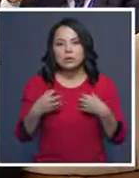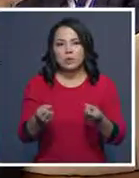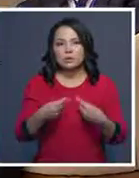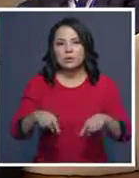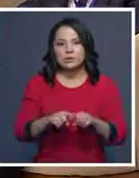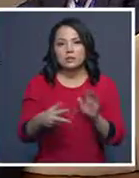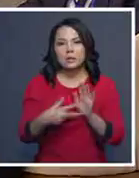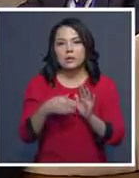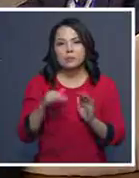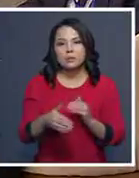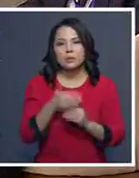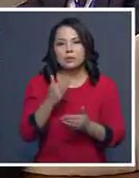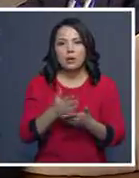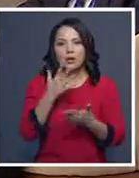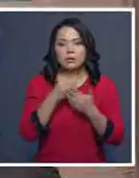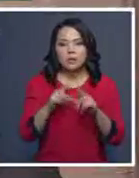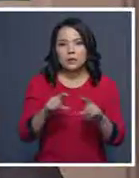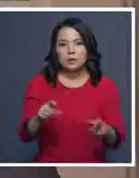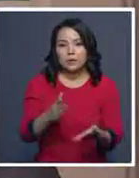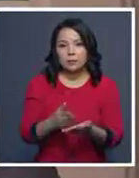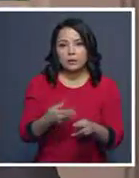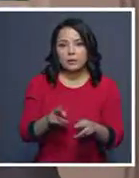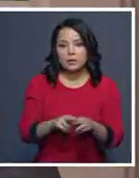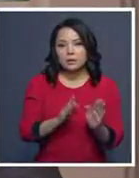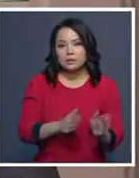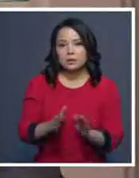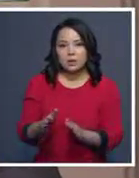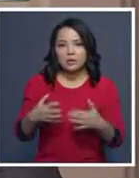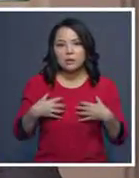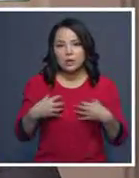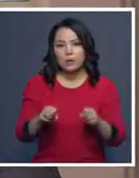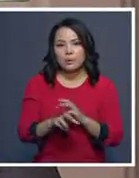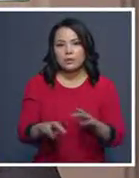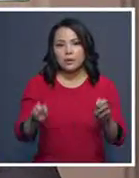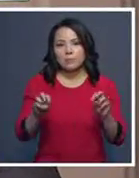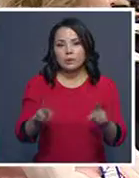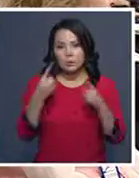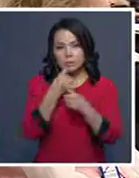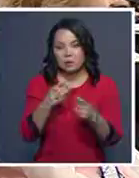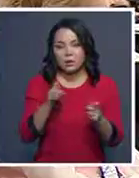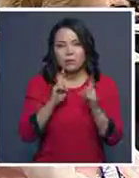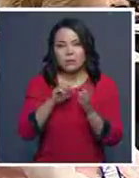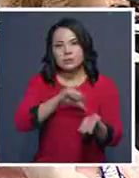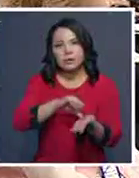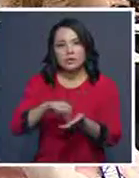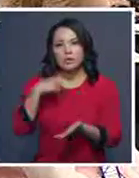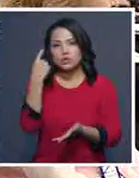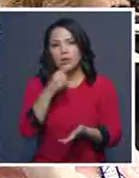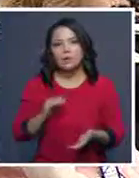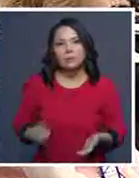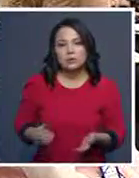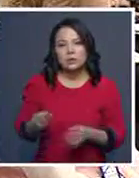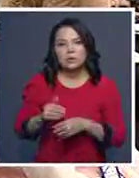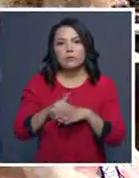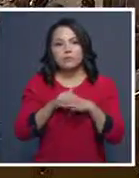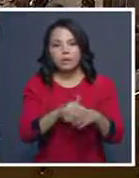саласында 8 мыңға жуық нысан бар. Бұл мәселені реттеу тұрғысында денсаулық сақтау министрлігінің өкілдері жекеменшік инвестициялар